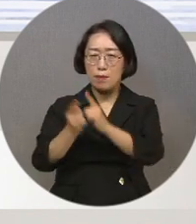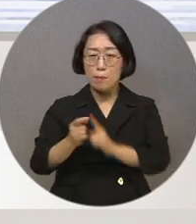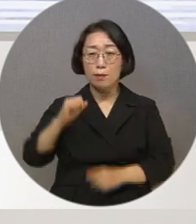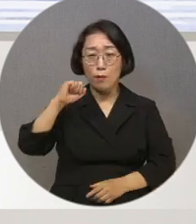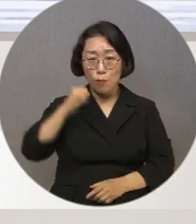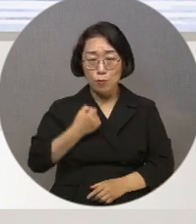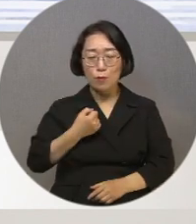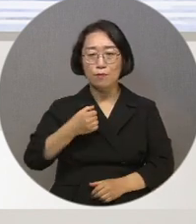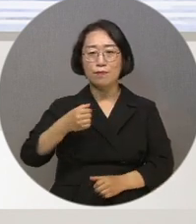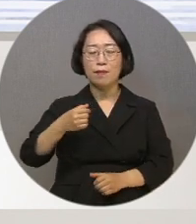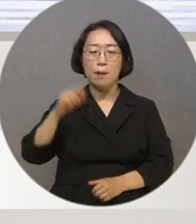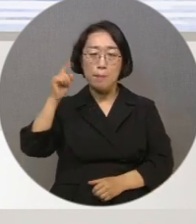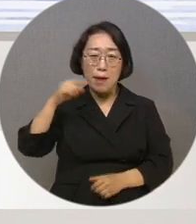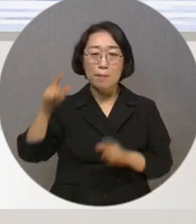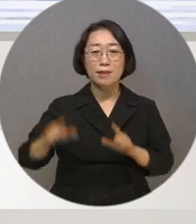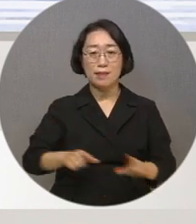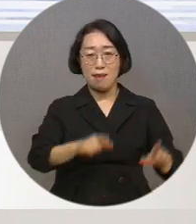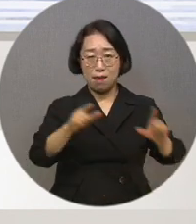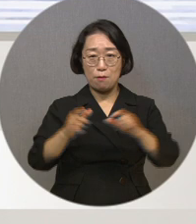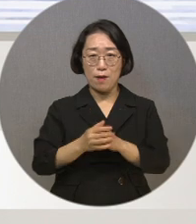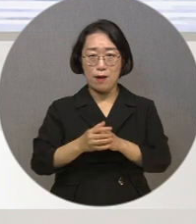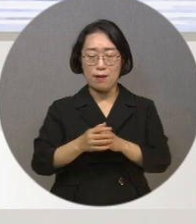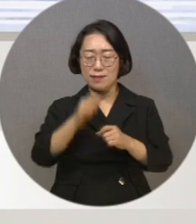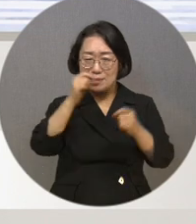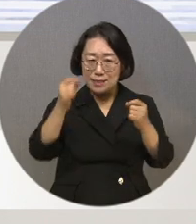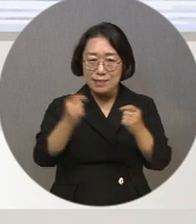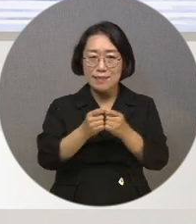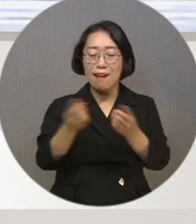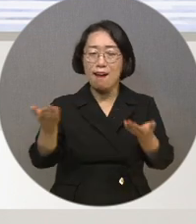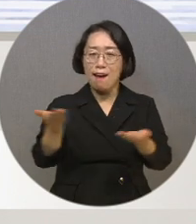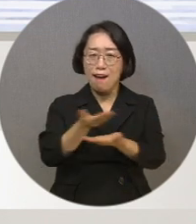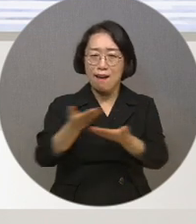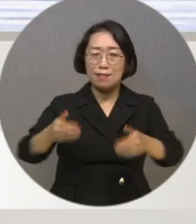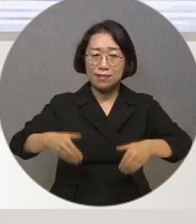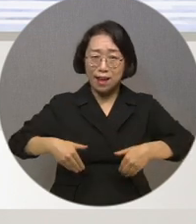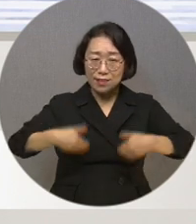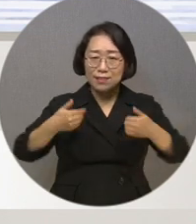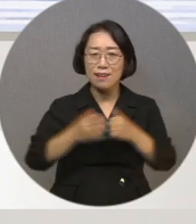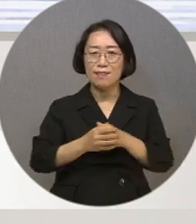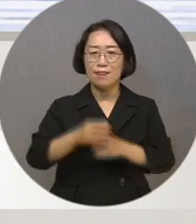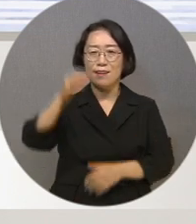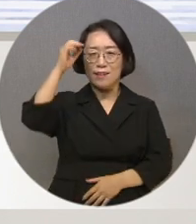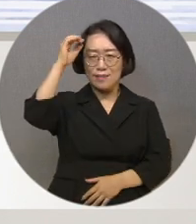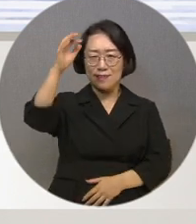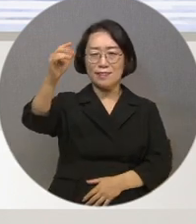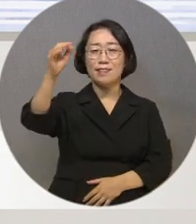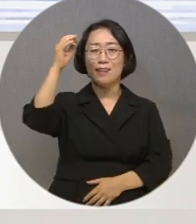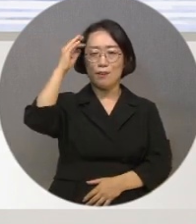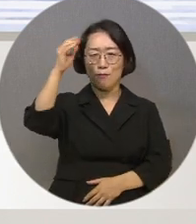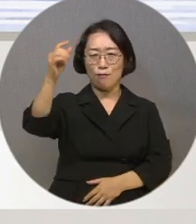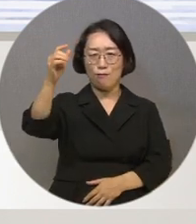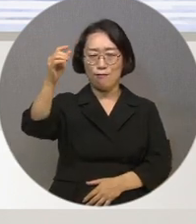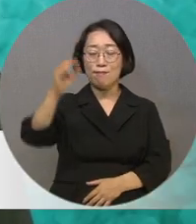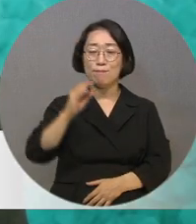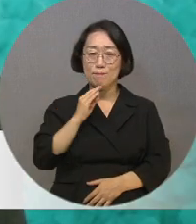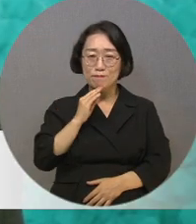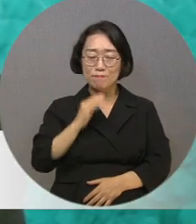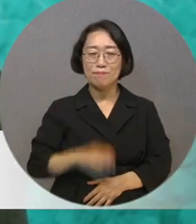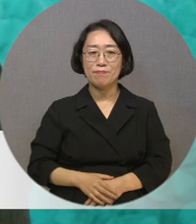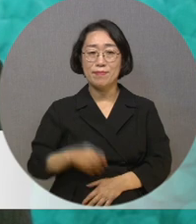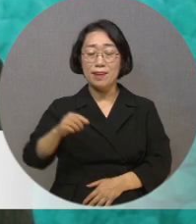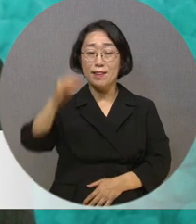일상 또 이웃 간의 따스한 온기 그런 것들을 많이 그리워했었습니다.